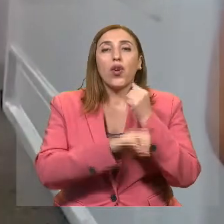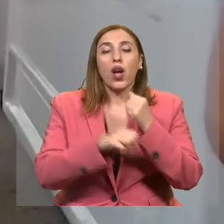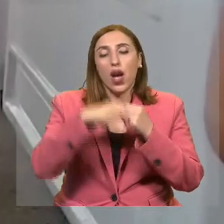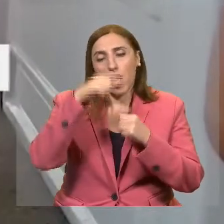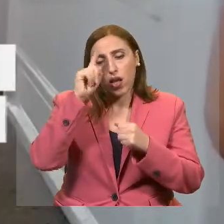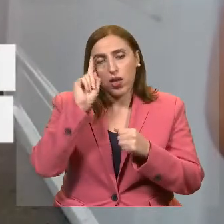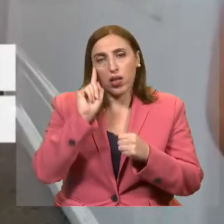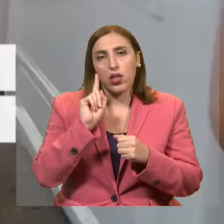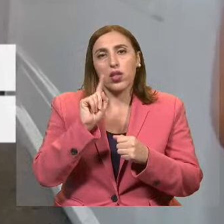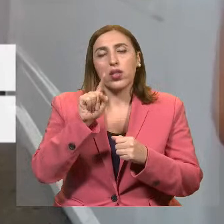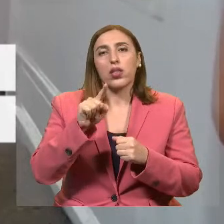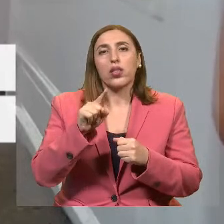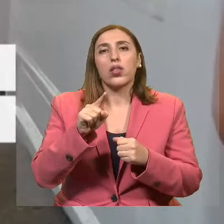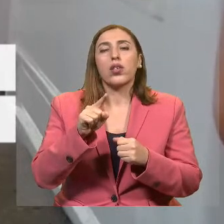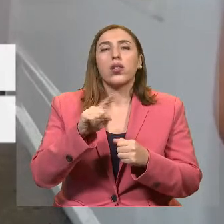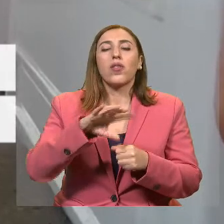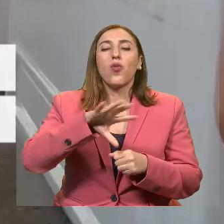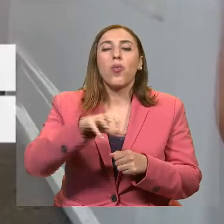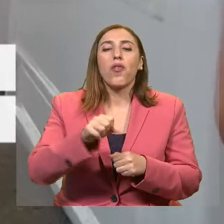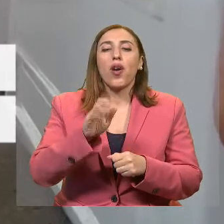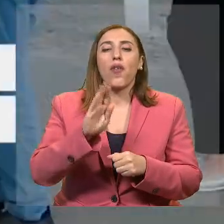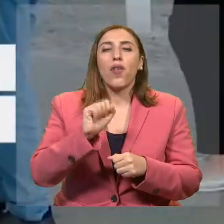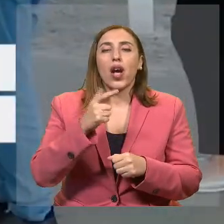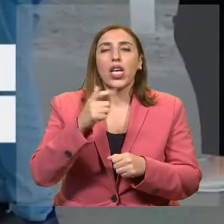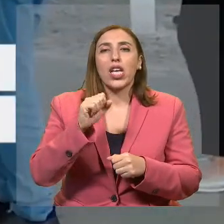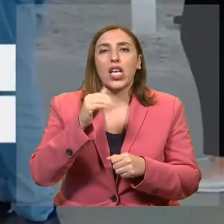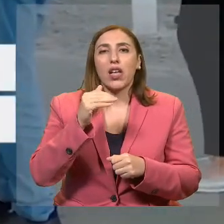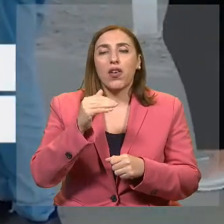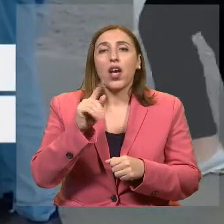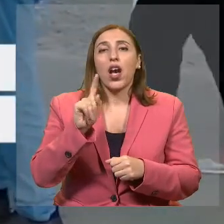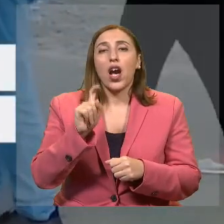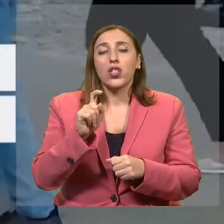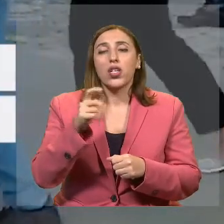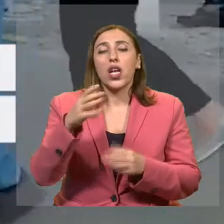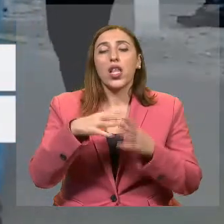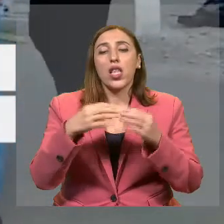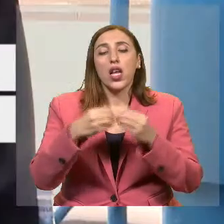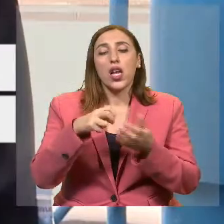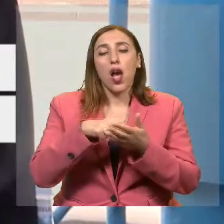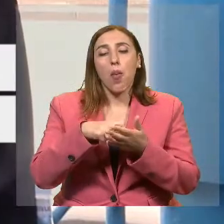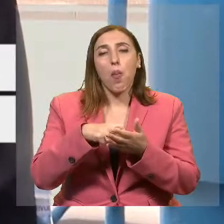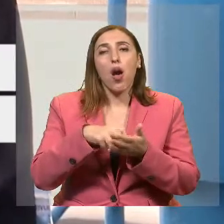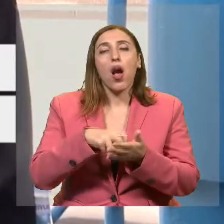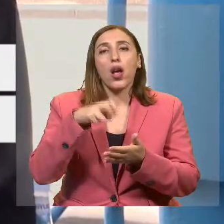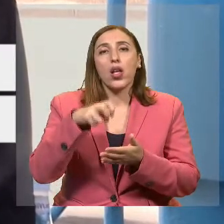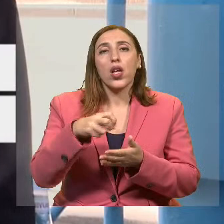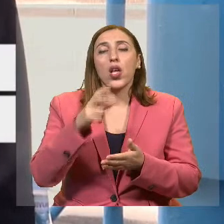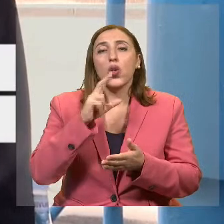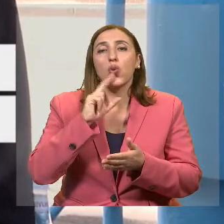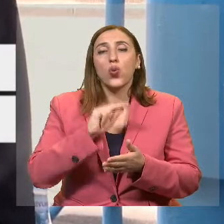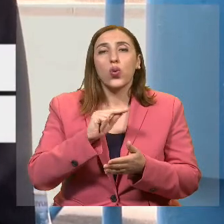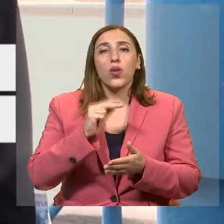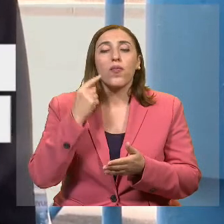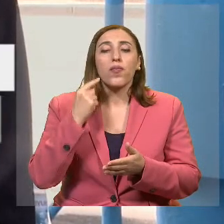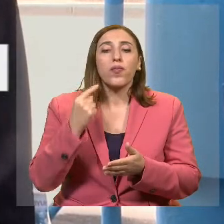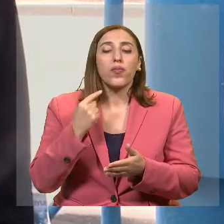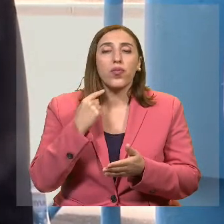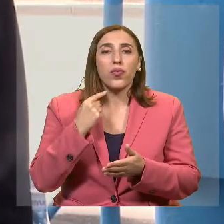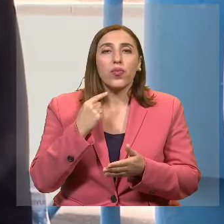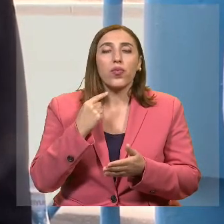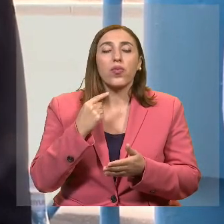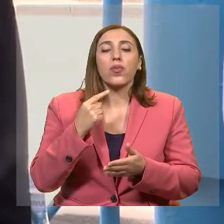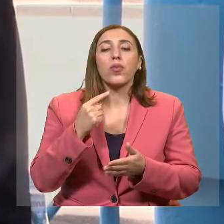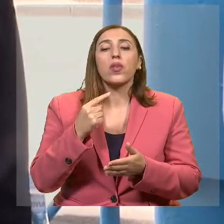ադրբեջանցիների կողմից առևանգված Վագիվ Խաչատրյանը նամակ է ուղարկել ընտանիքին։ Դուստրը Վերան Վայոց ձորից հասել էր Երևան ստանալու